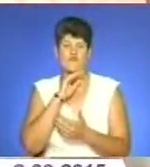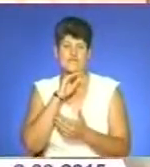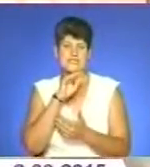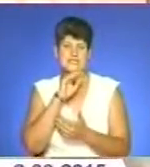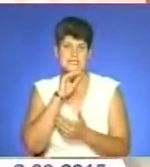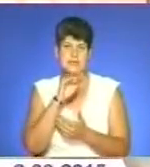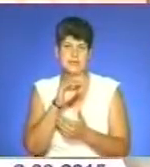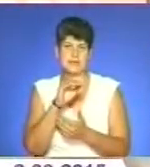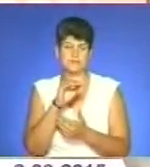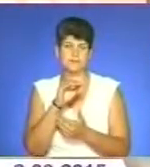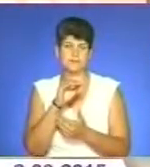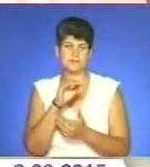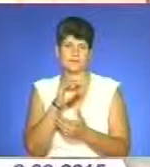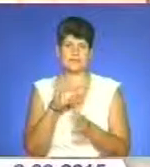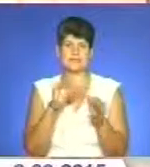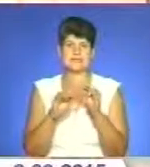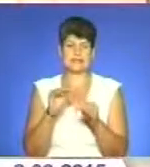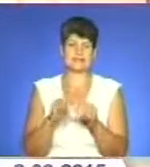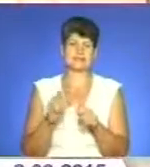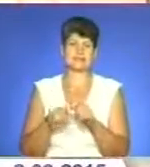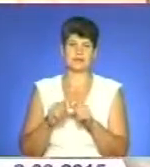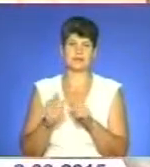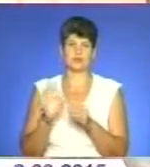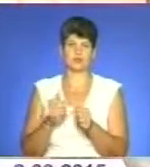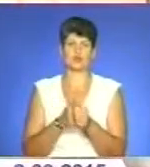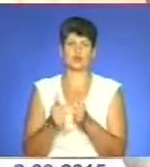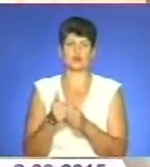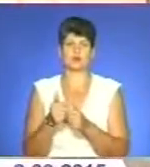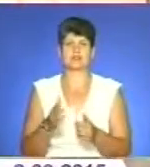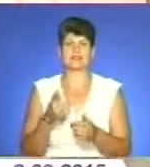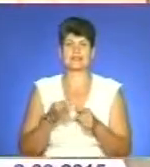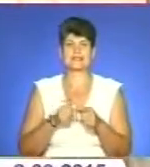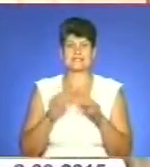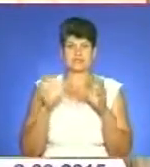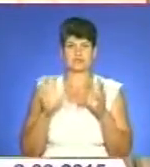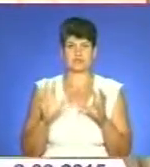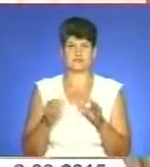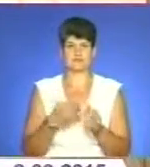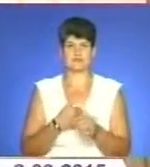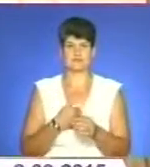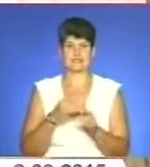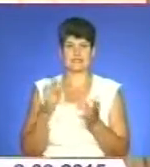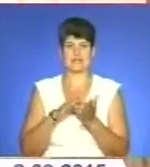професійний такий склад експертів наших, які просуватимуть ці законодавчі ініціативи на центральному рівні.